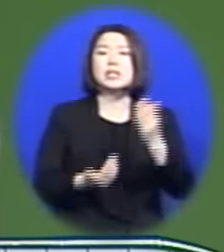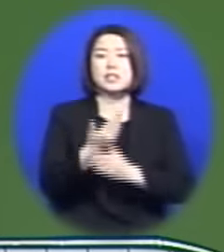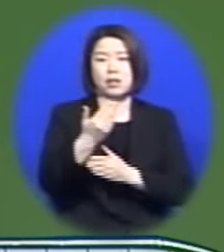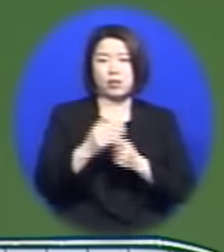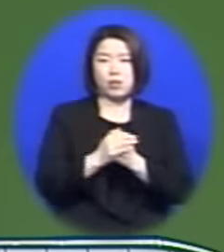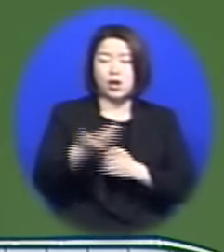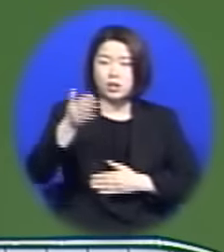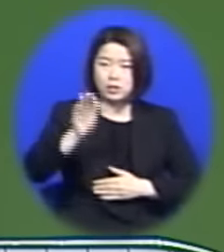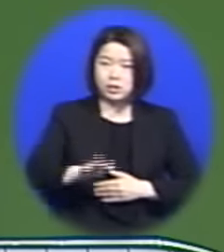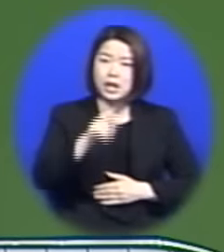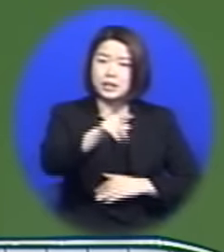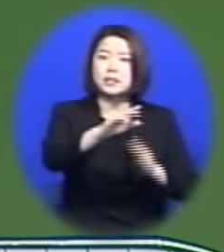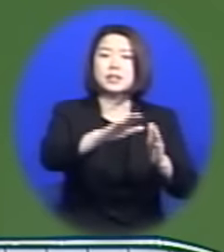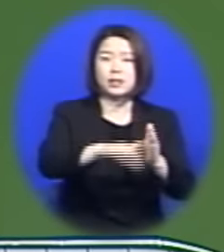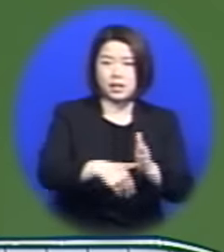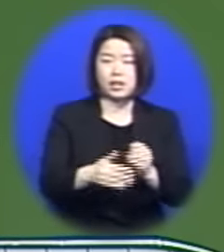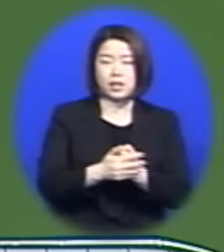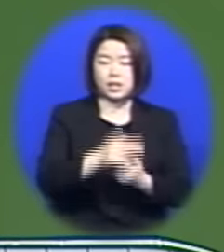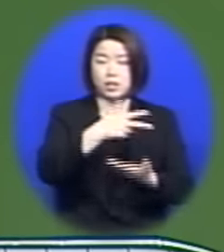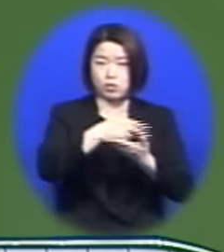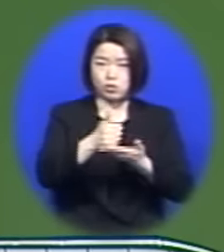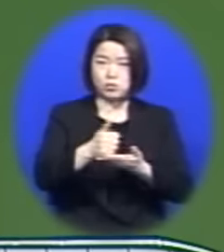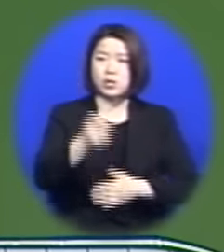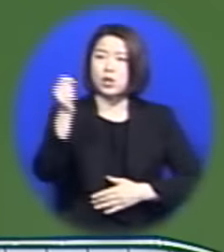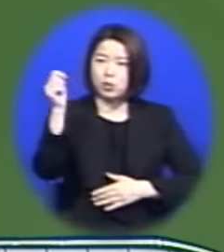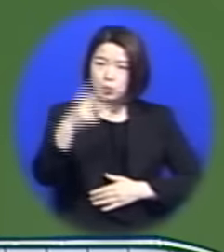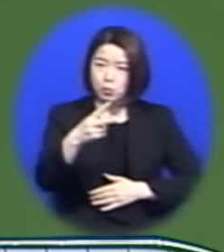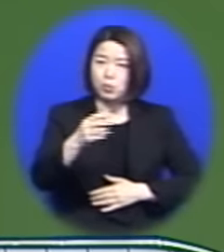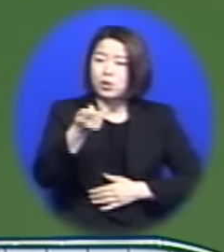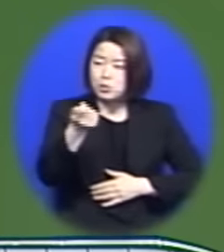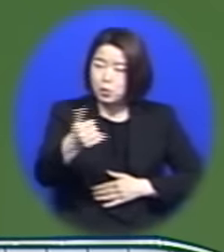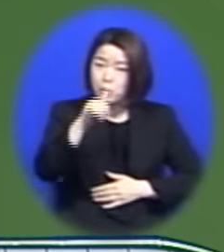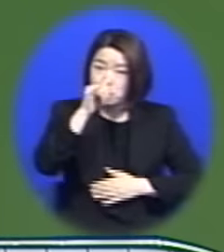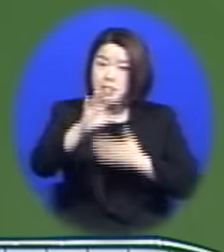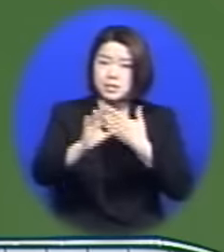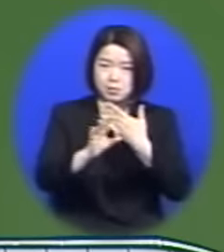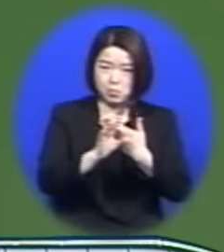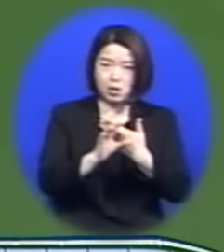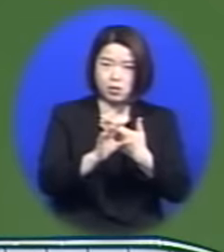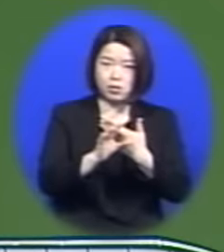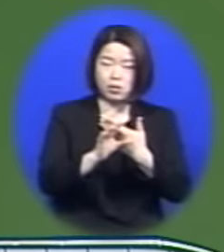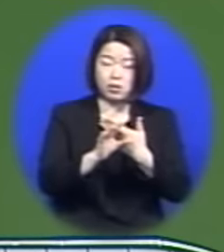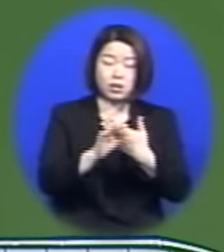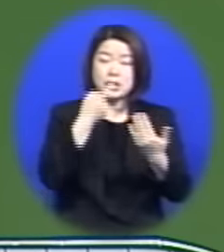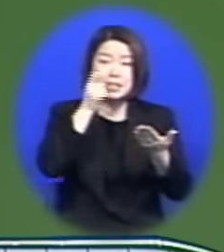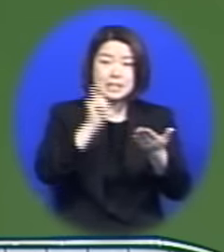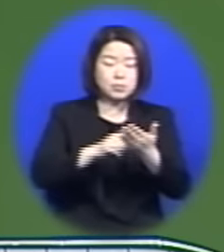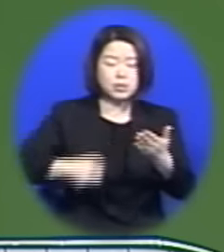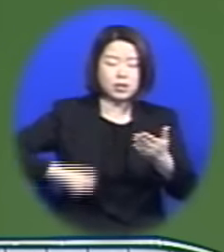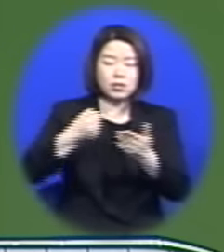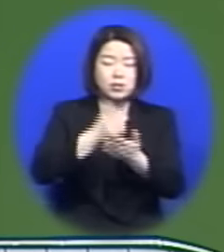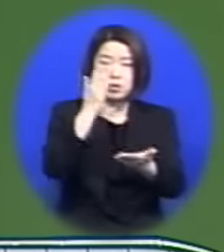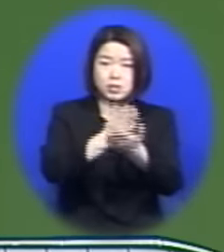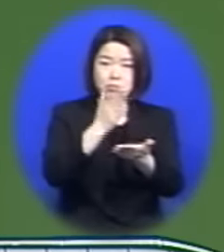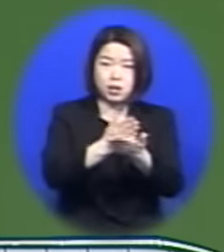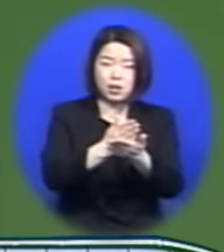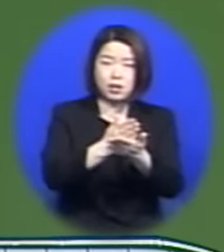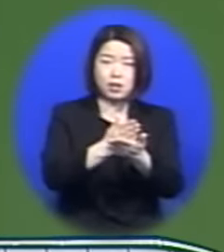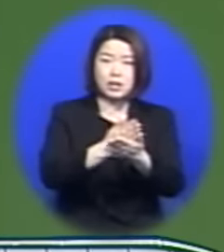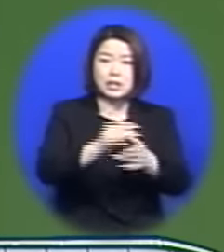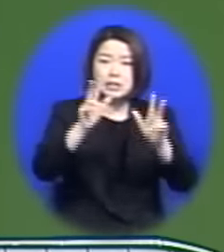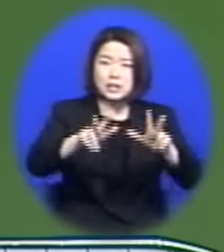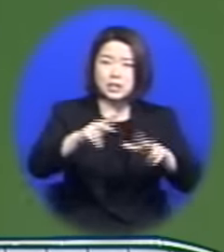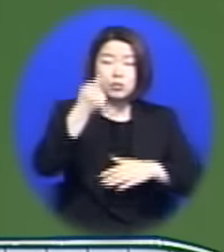그러나 그때 주님은 또 조금 있으면 속단하지 말라 그 말입니다 지금